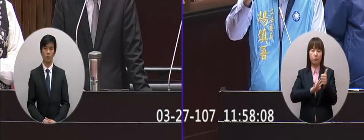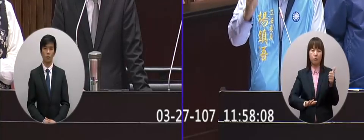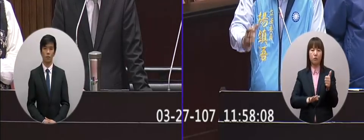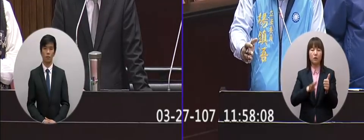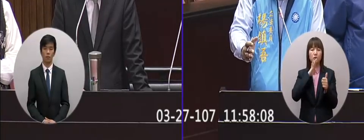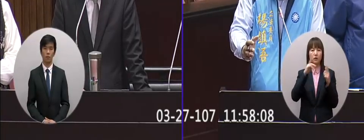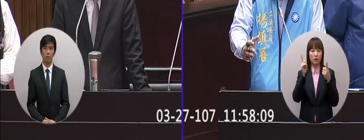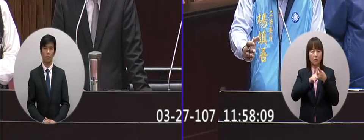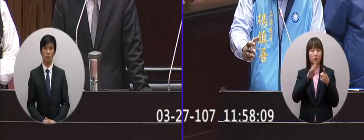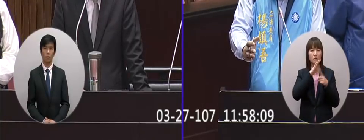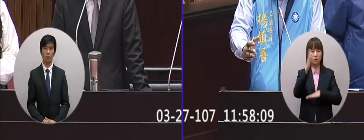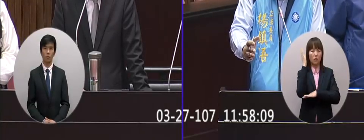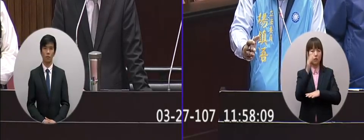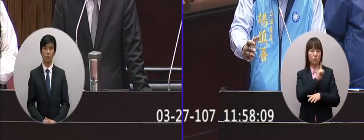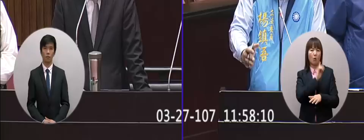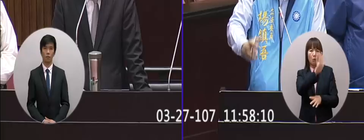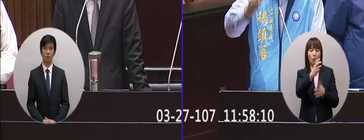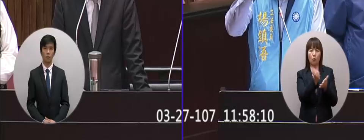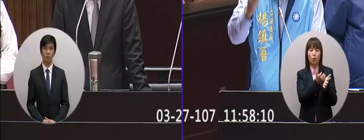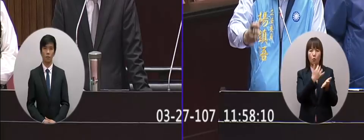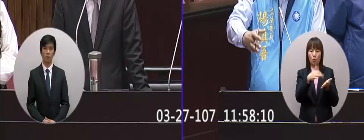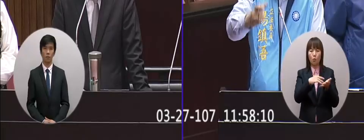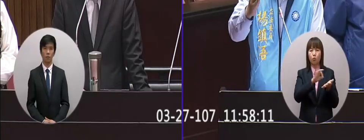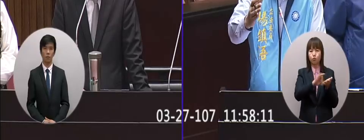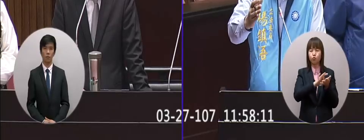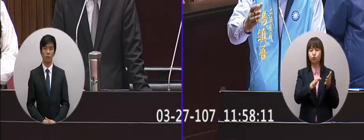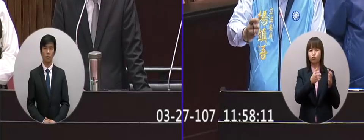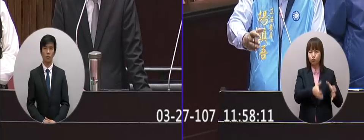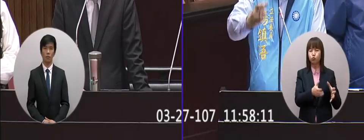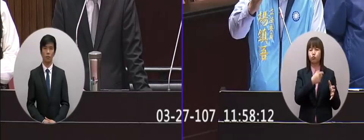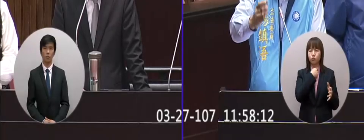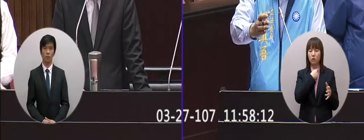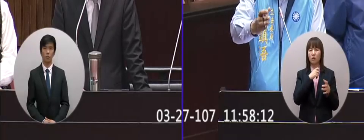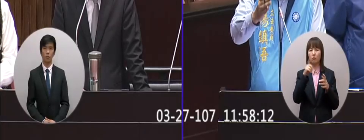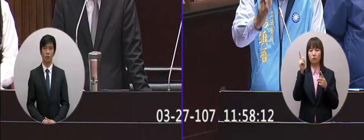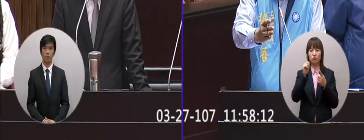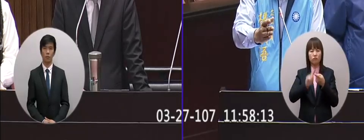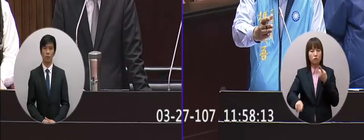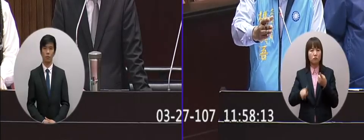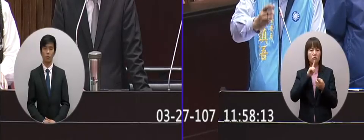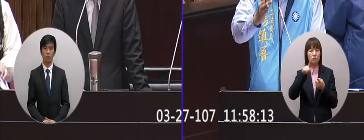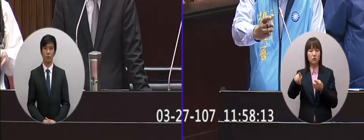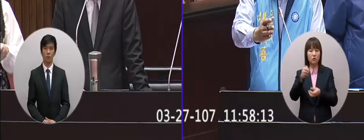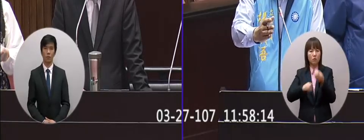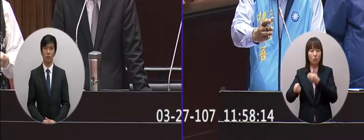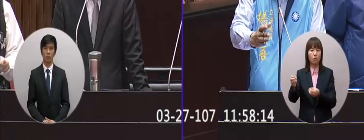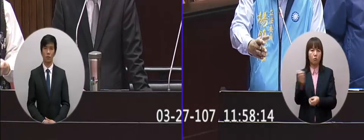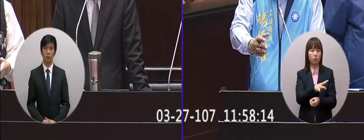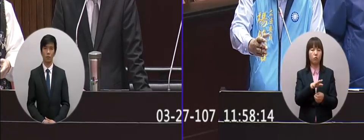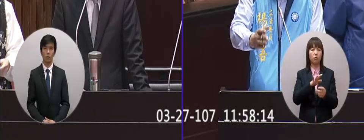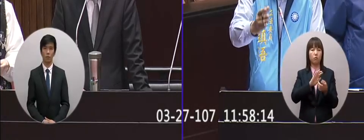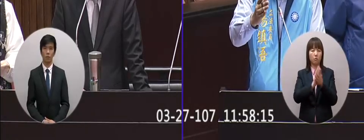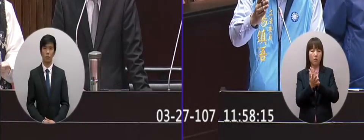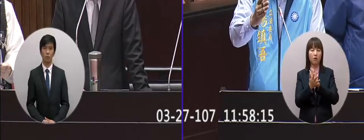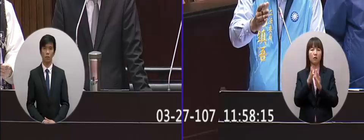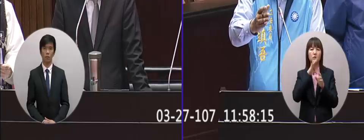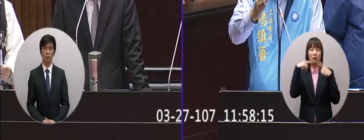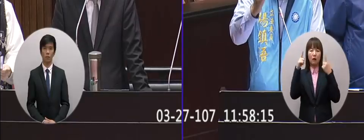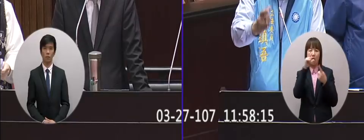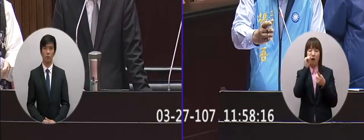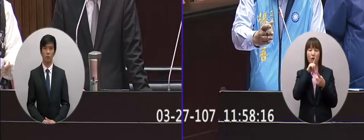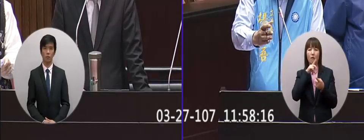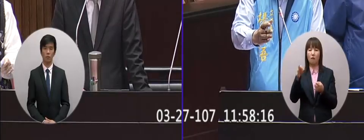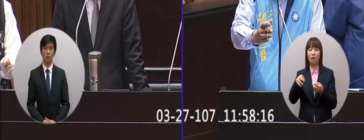多该编的公务预算没有编，很多不应该由离岛建设基金去支应的，就变成由离岛建设